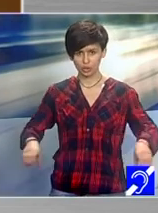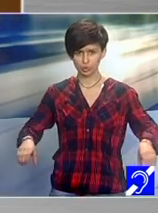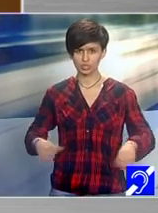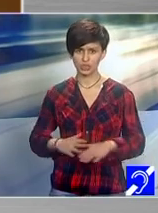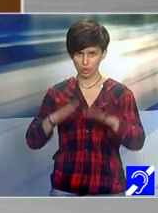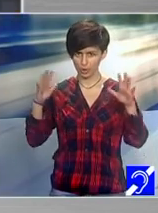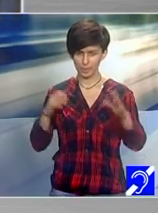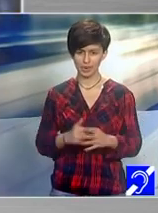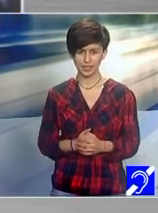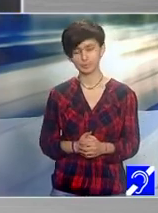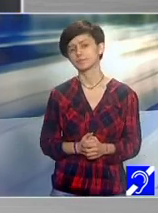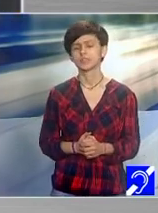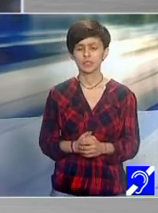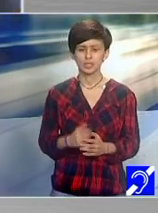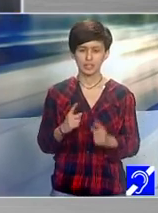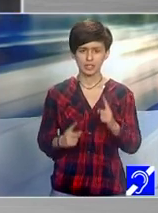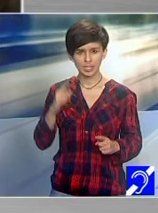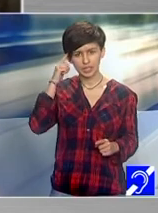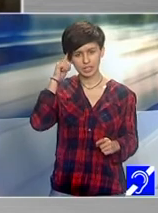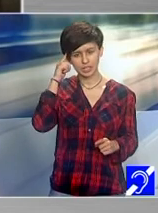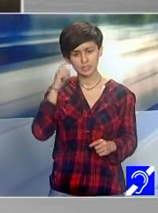ar fi hidrocentrala de la Tarnița, care